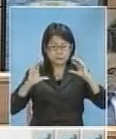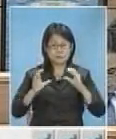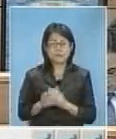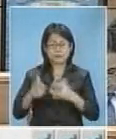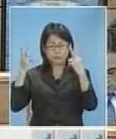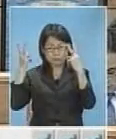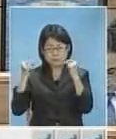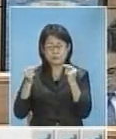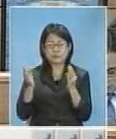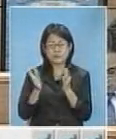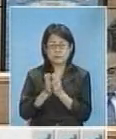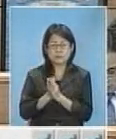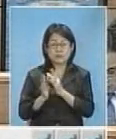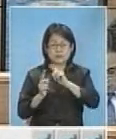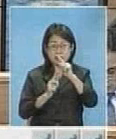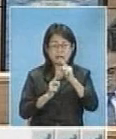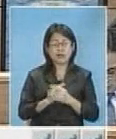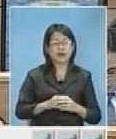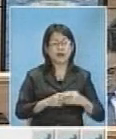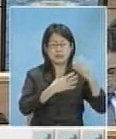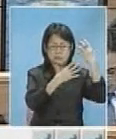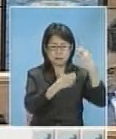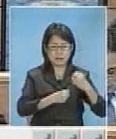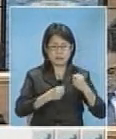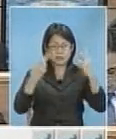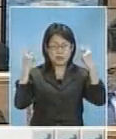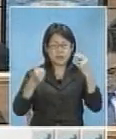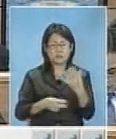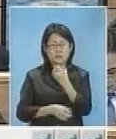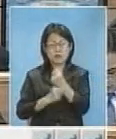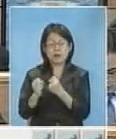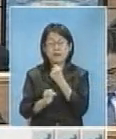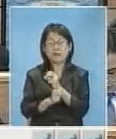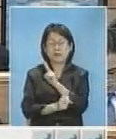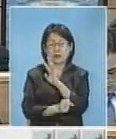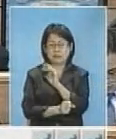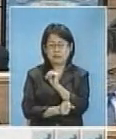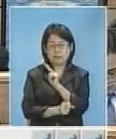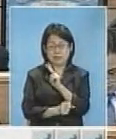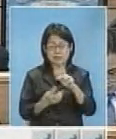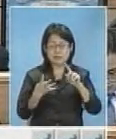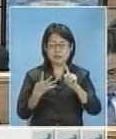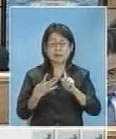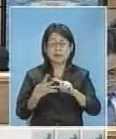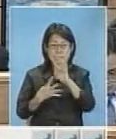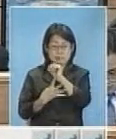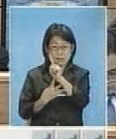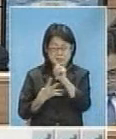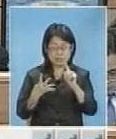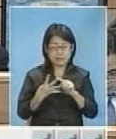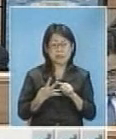ลครั้งแรกคือรัฐบาลประชาธิปัตย์ในปี2541 และครั้งที่2รัฐบาลไทยรักไทย